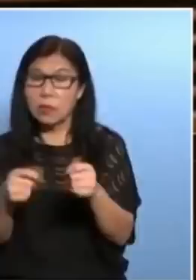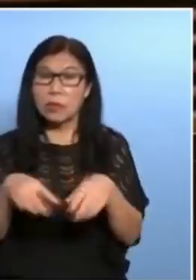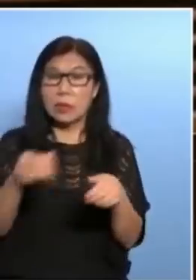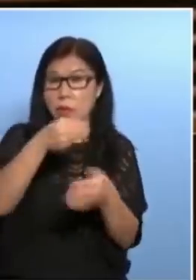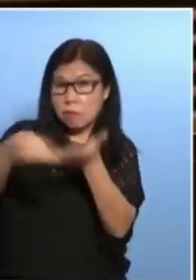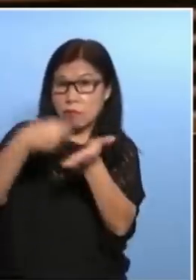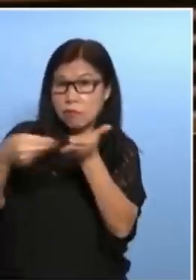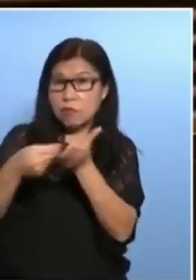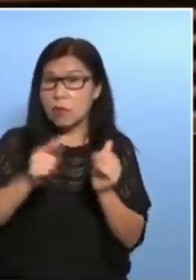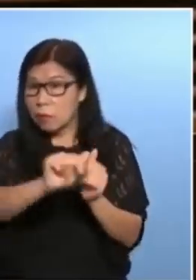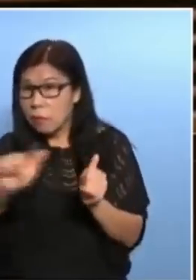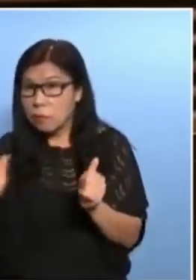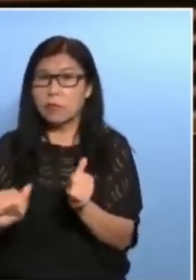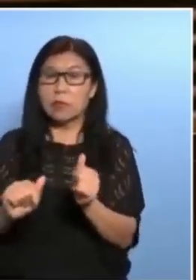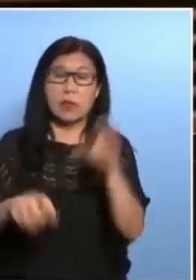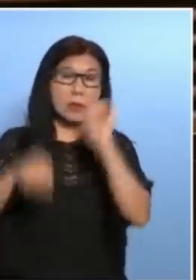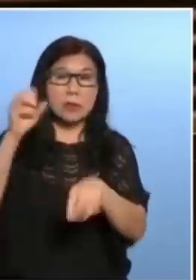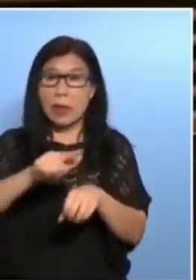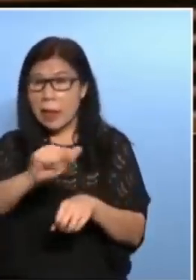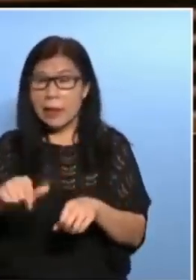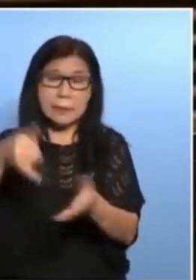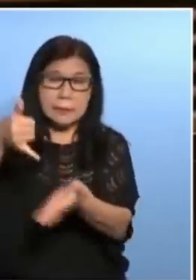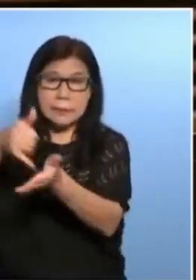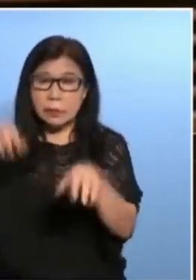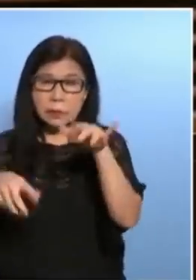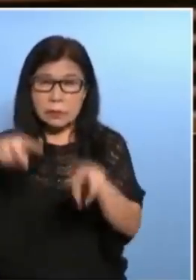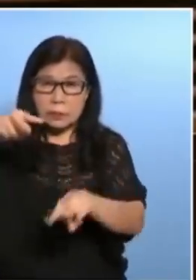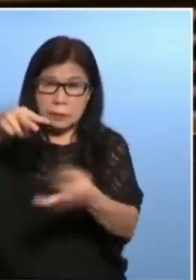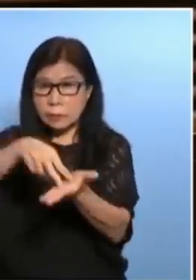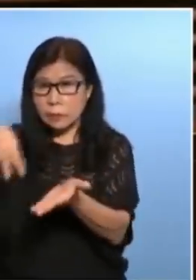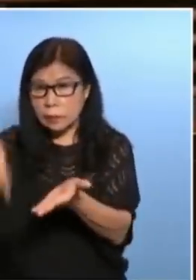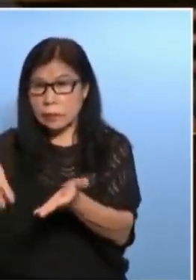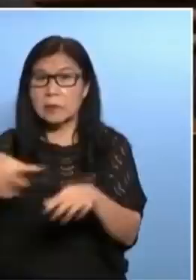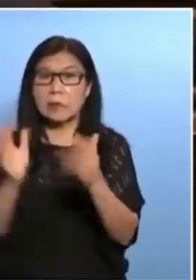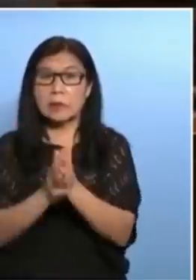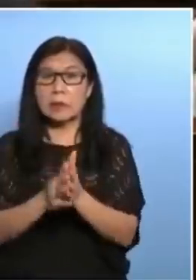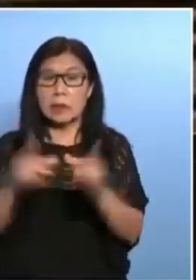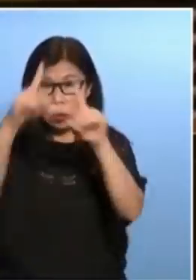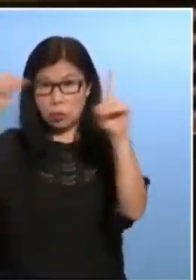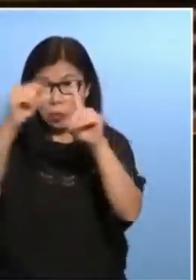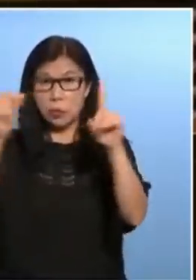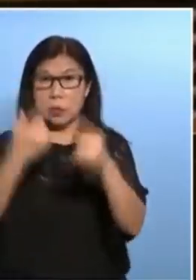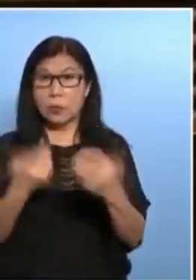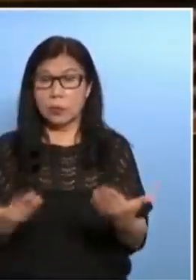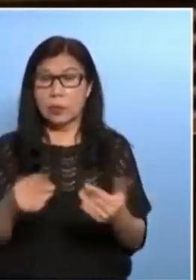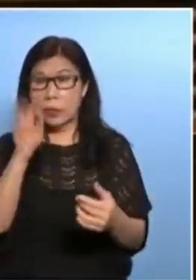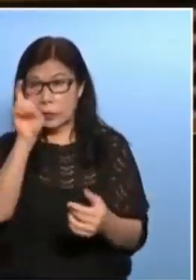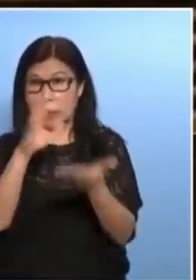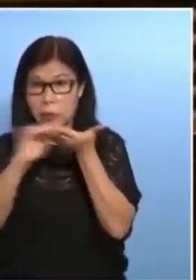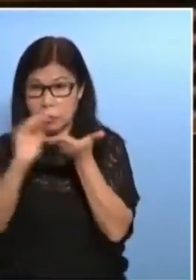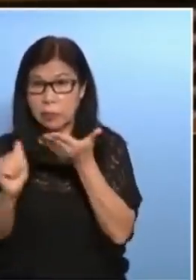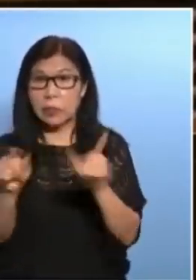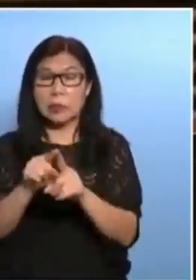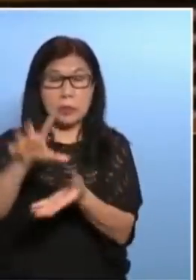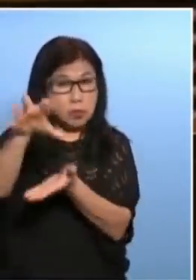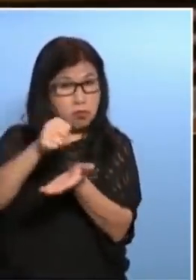塗劃、玷污、踐踏等等的行為，因為國旗是看得見、是